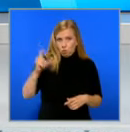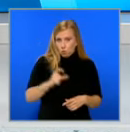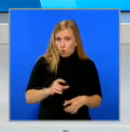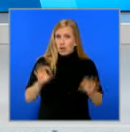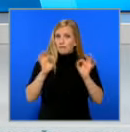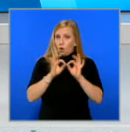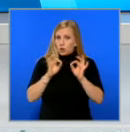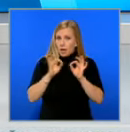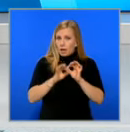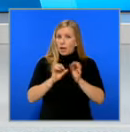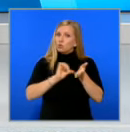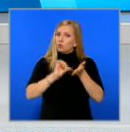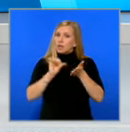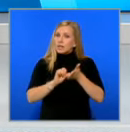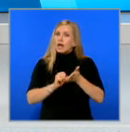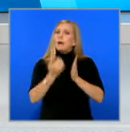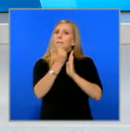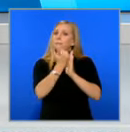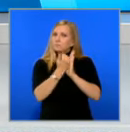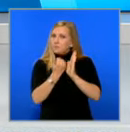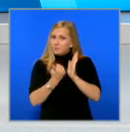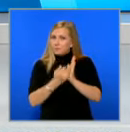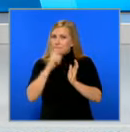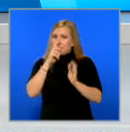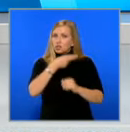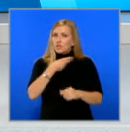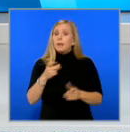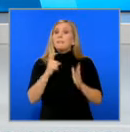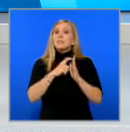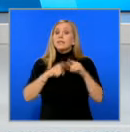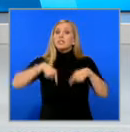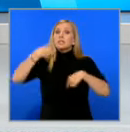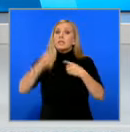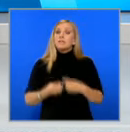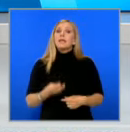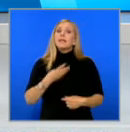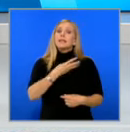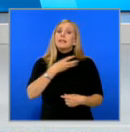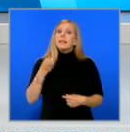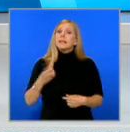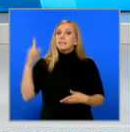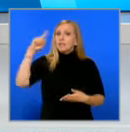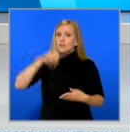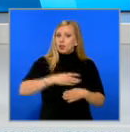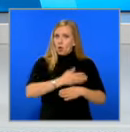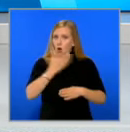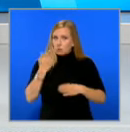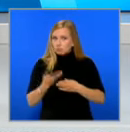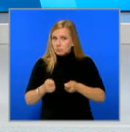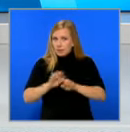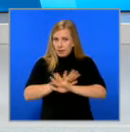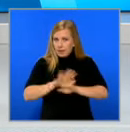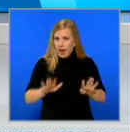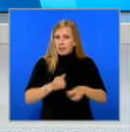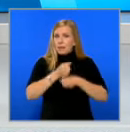приоритетите по най-важните за европейците теми и задачи за следващите 300 дни до края на мандата на комисията